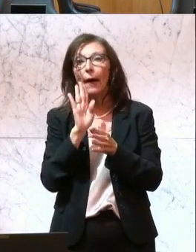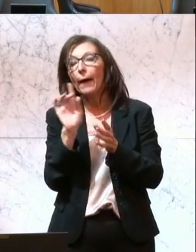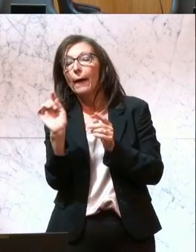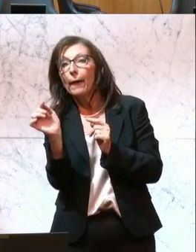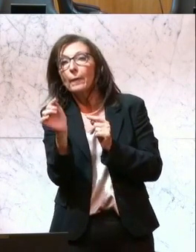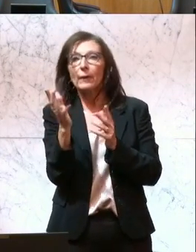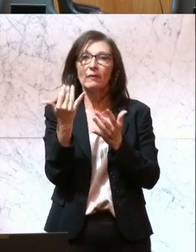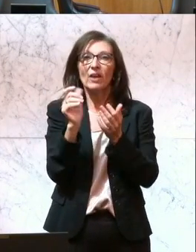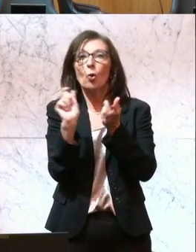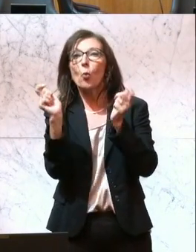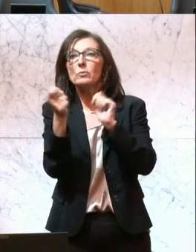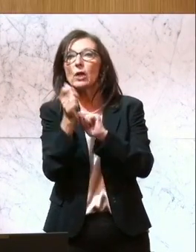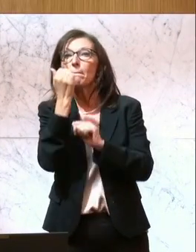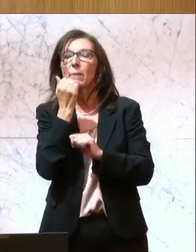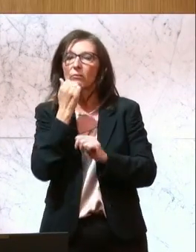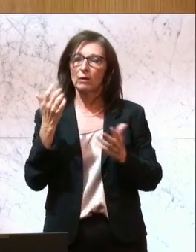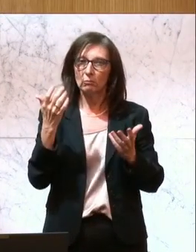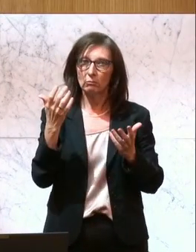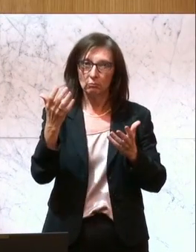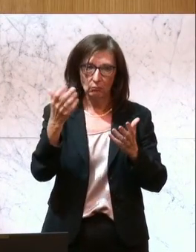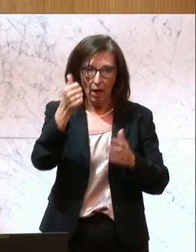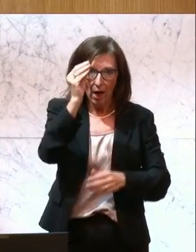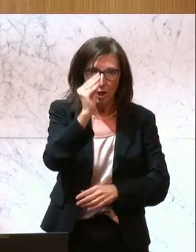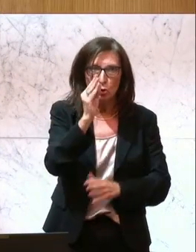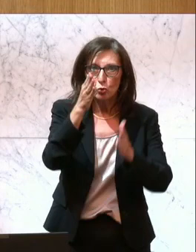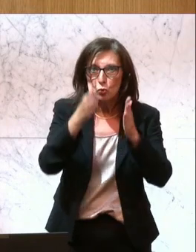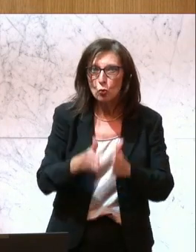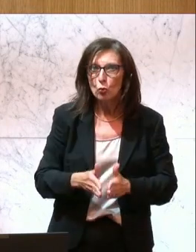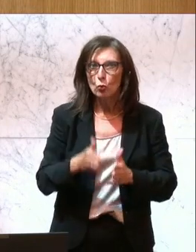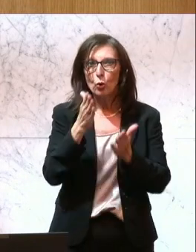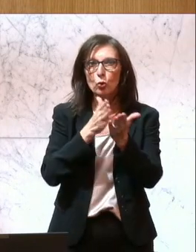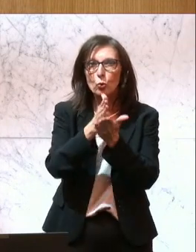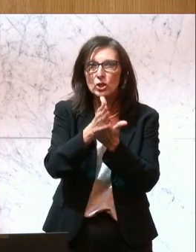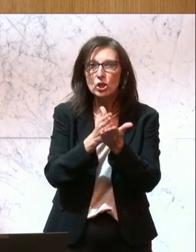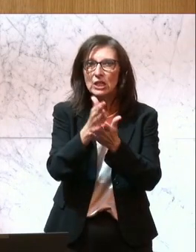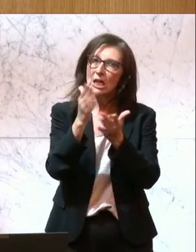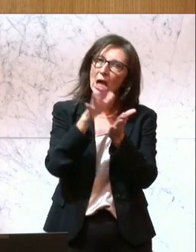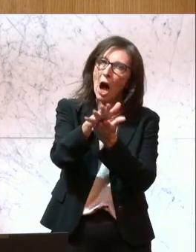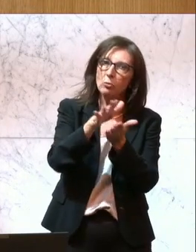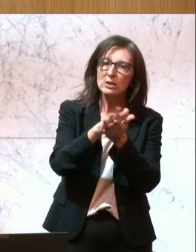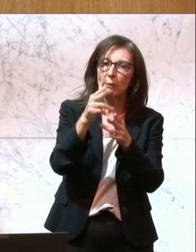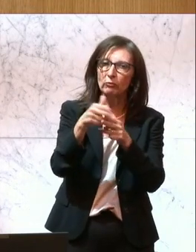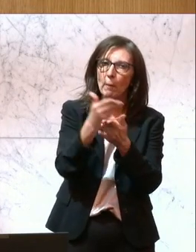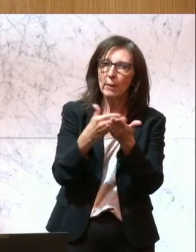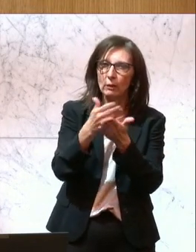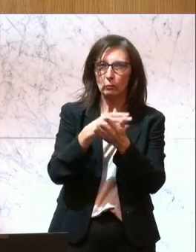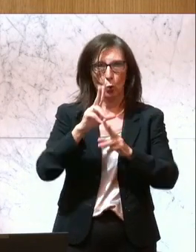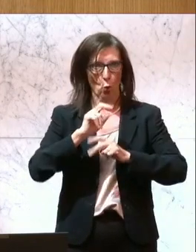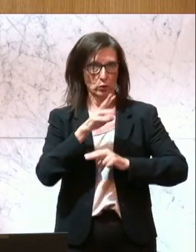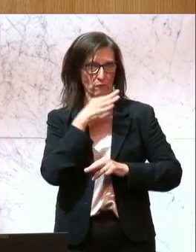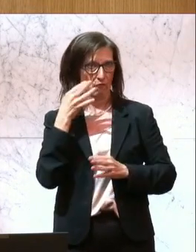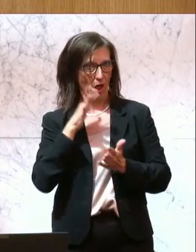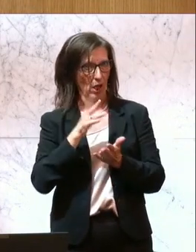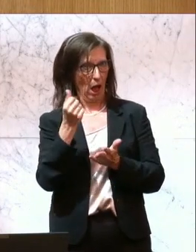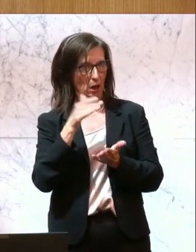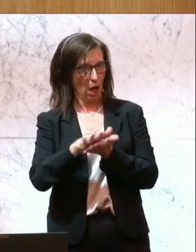das kann man sich auch anschauen, wie viel gibt man durchschnittlich aus pro Schüler in einem Land für Bildung? Und da gibt ja Österreich recht viel aus, also deutlich